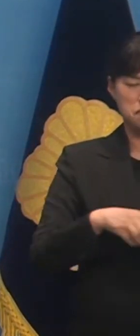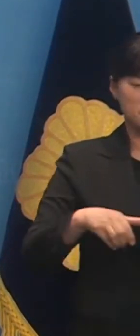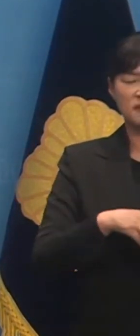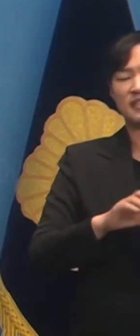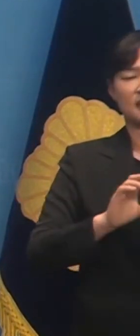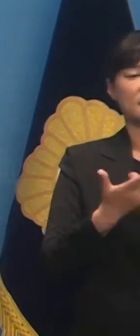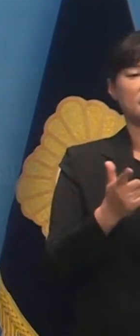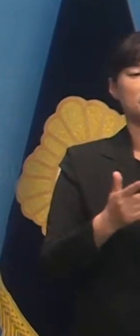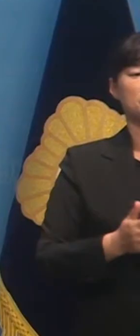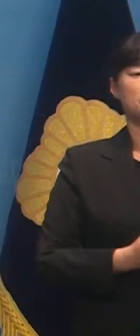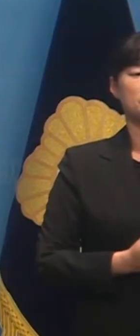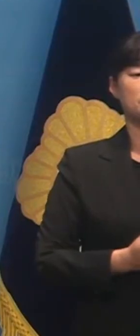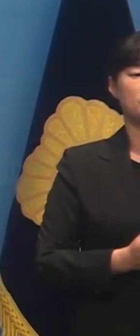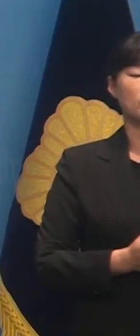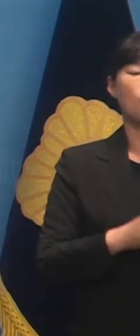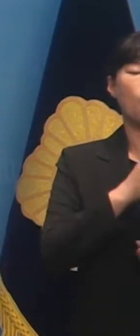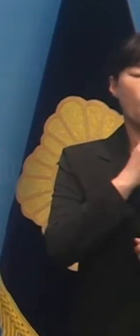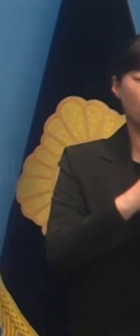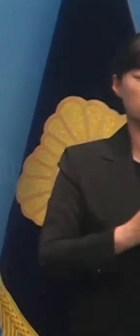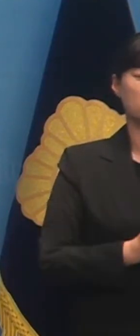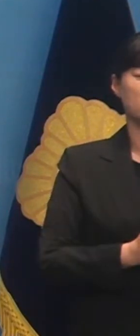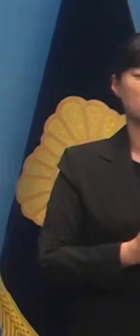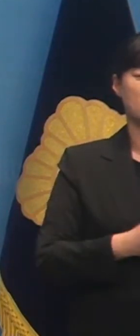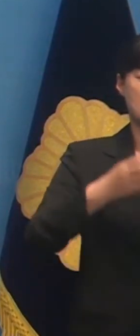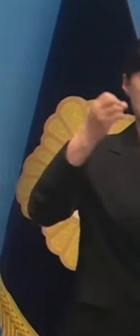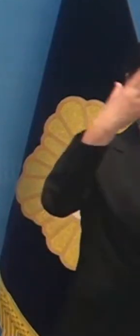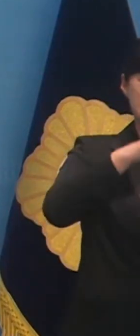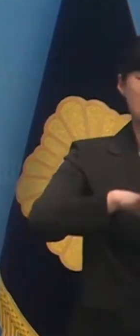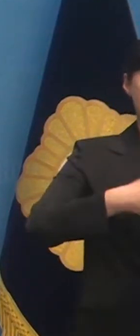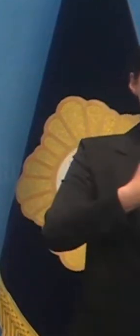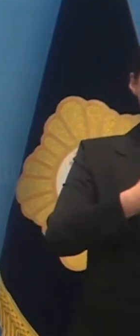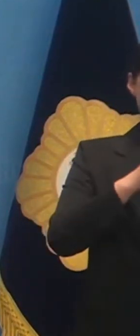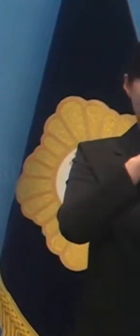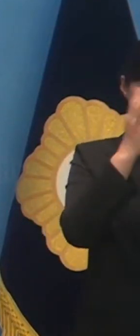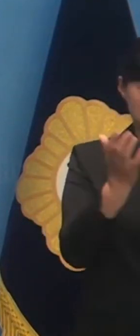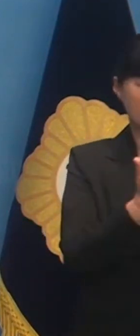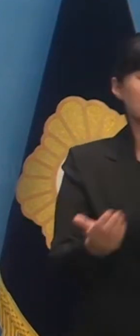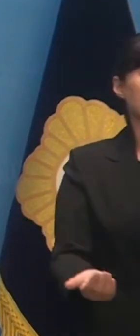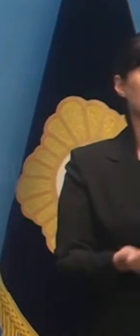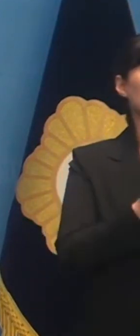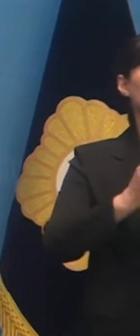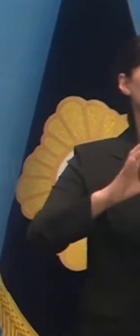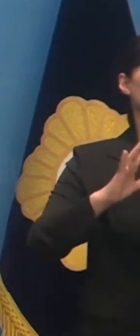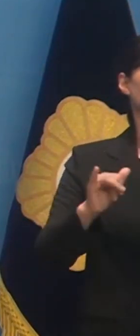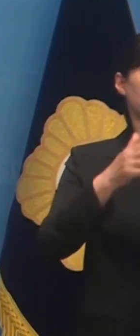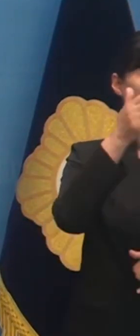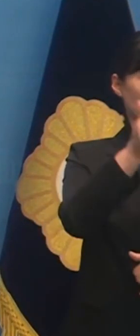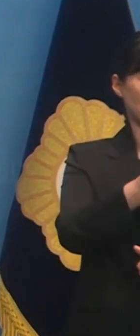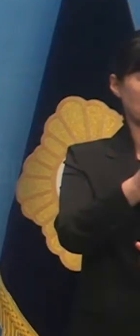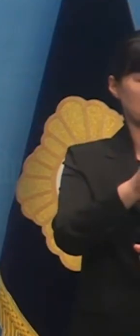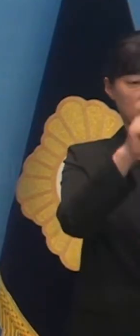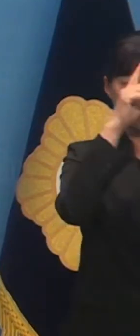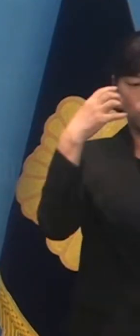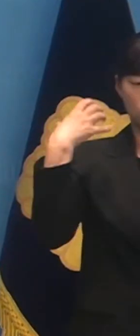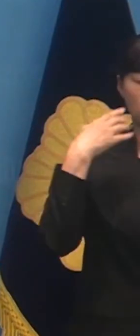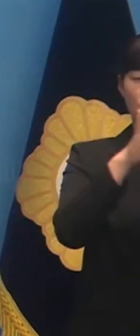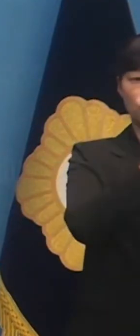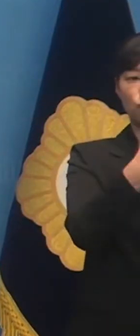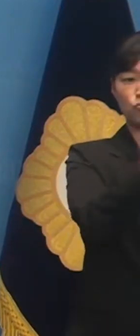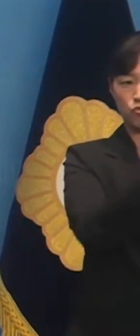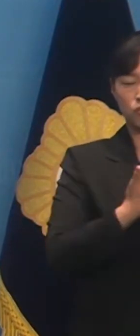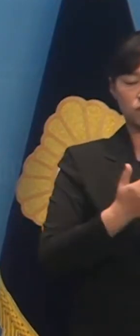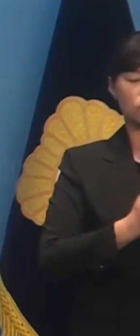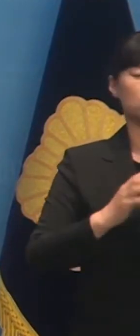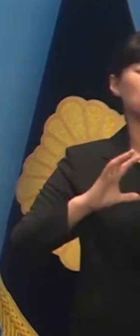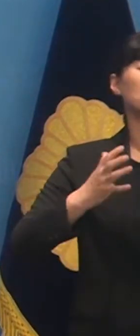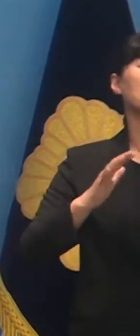흔들리지도 않을 것입니다. 오직 빛의 혁명을 완수해 국민 주권 정부를 열어주신